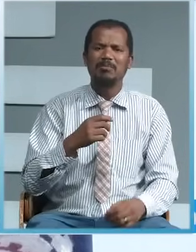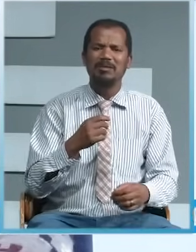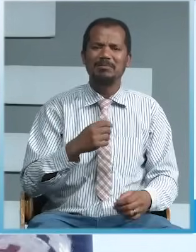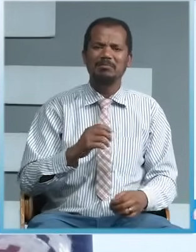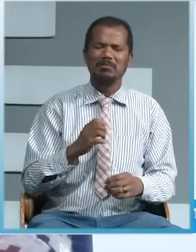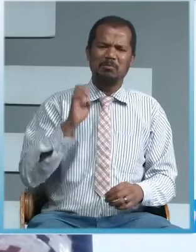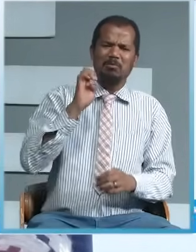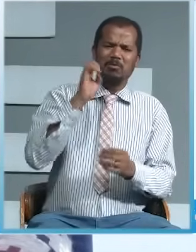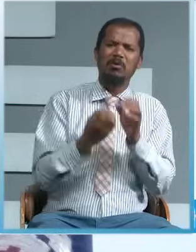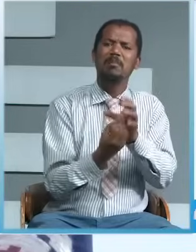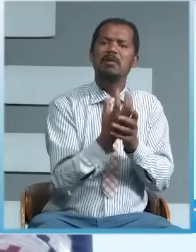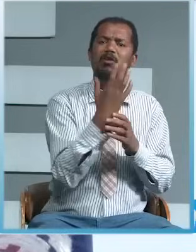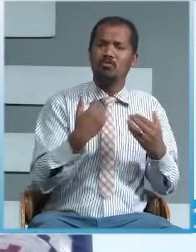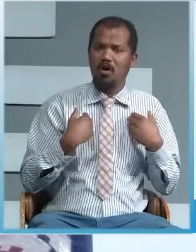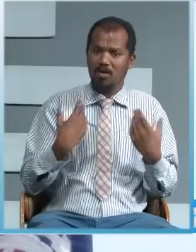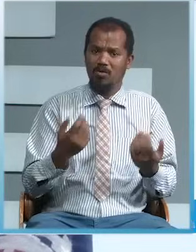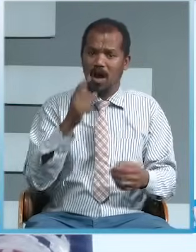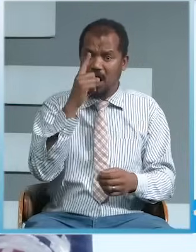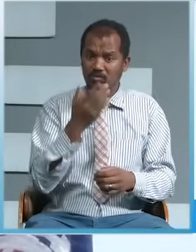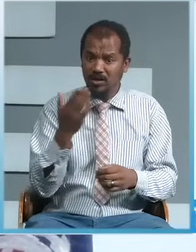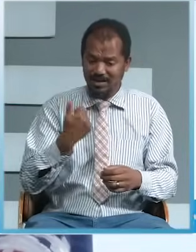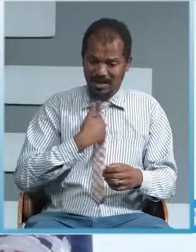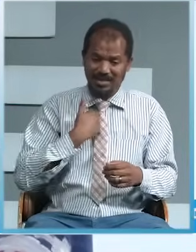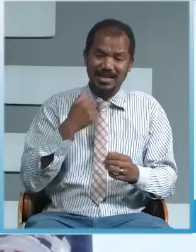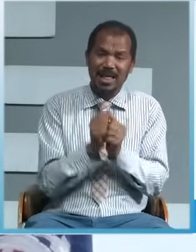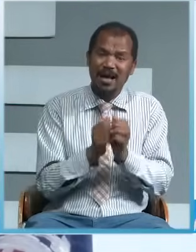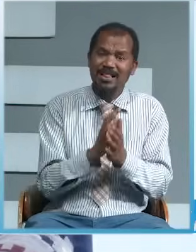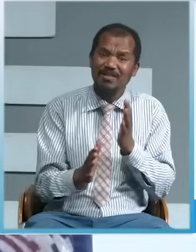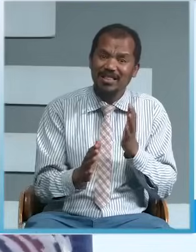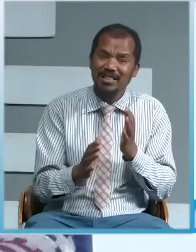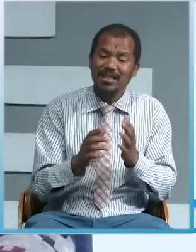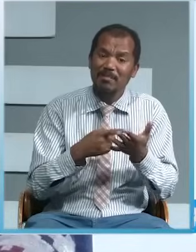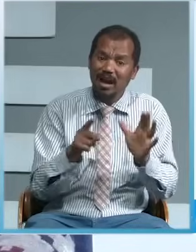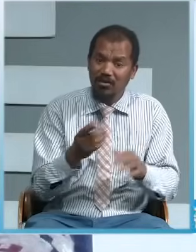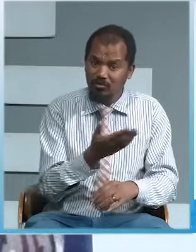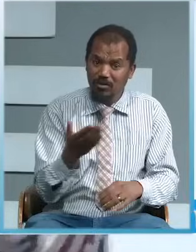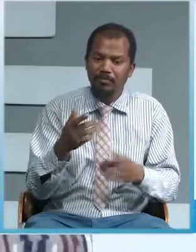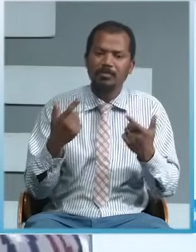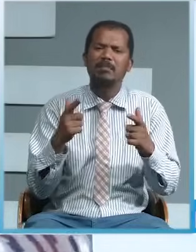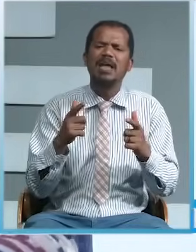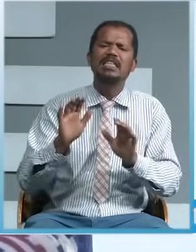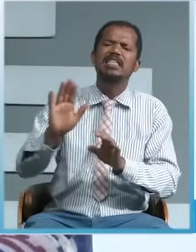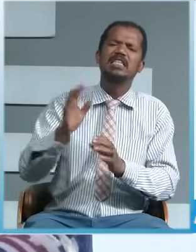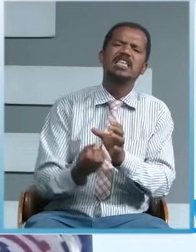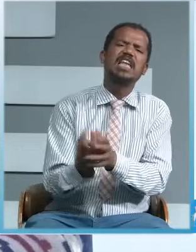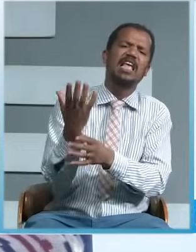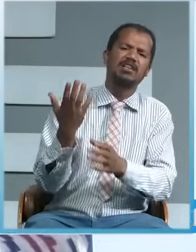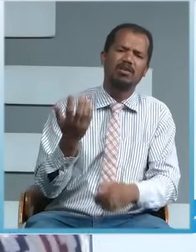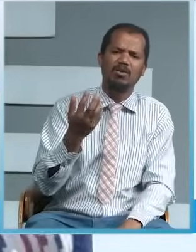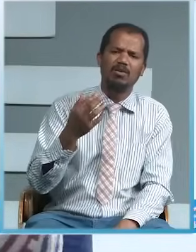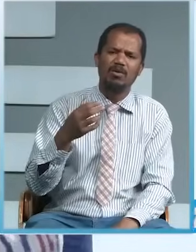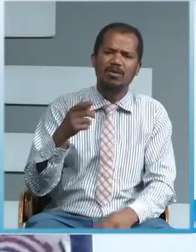بممولاك كستم يادقو لجو چالو سو اهون عندو نگر مندنو بتالي راس اللام اتفات كميا قالت او نگر است بأدل هدك ويم